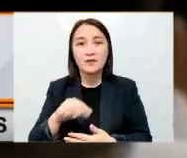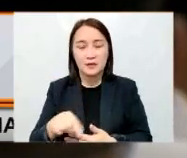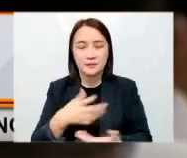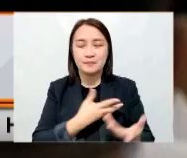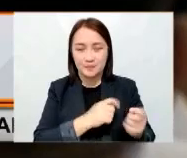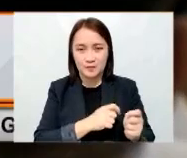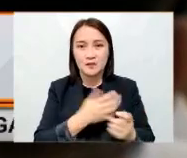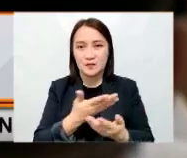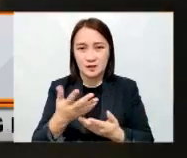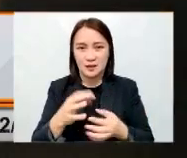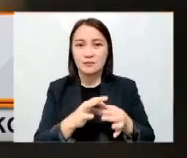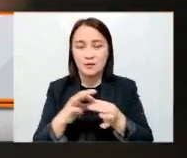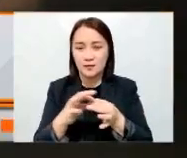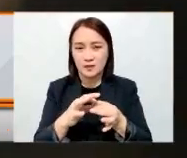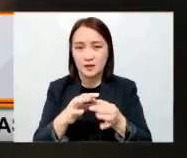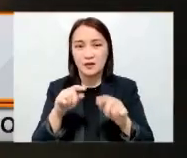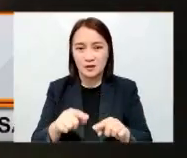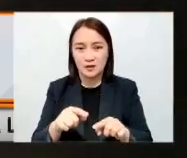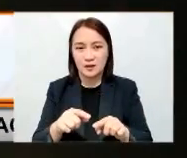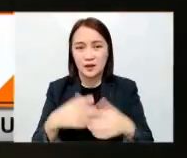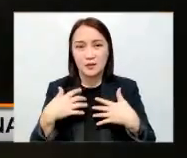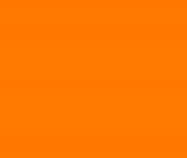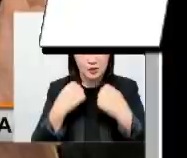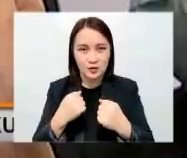sa pagpapatatag ng internal security ng bansa.